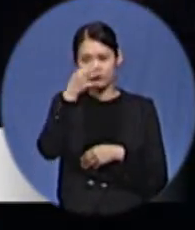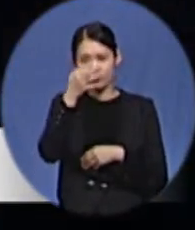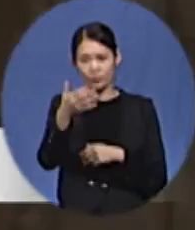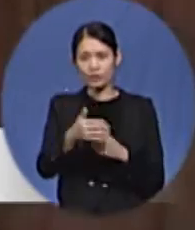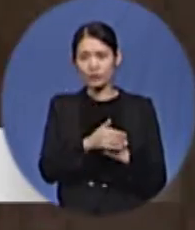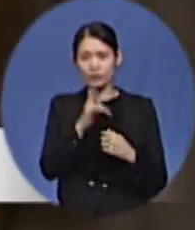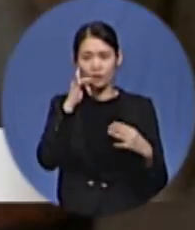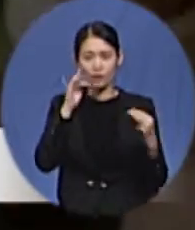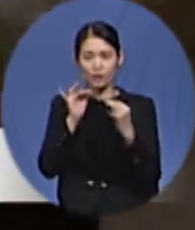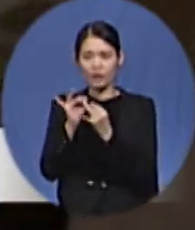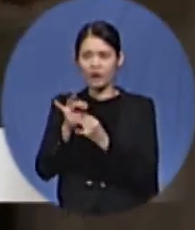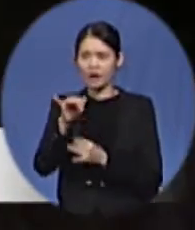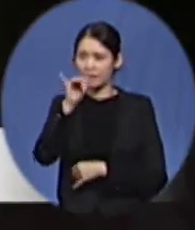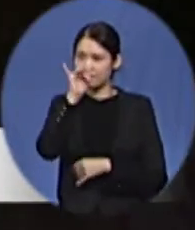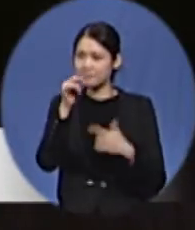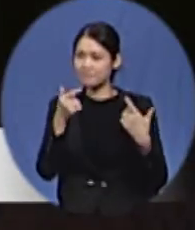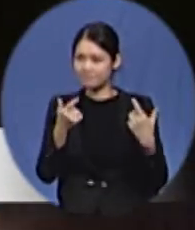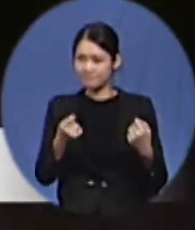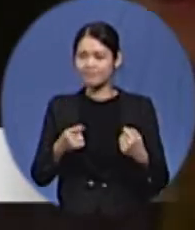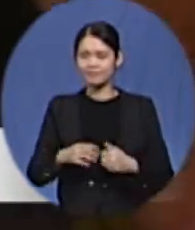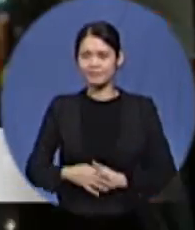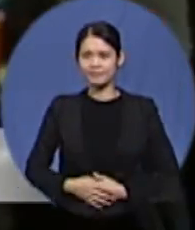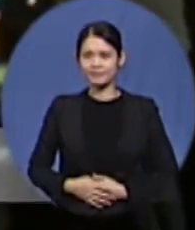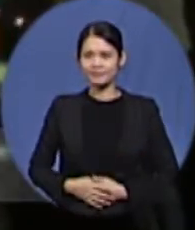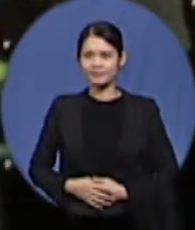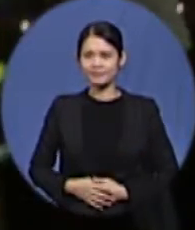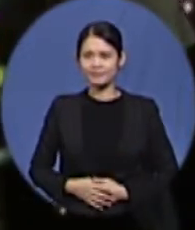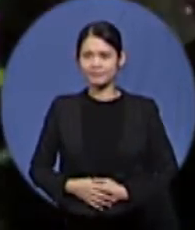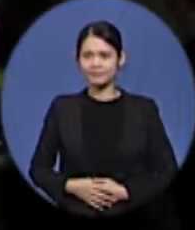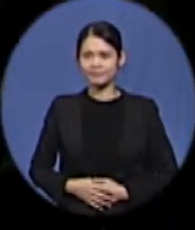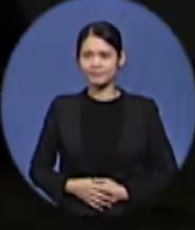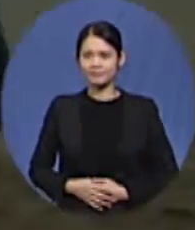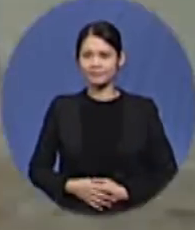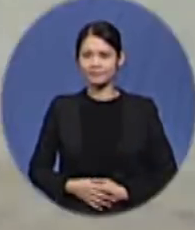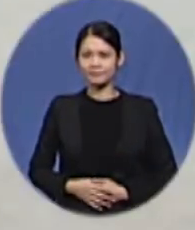관객들의 공감을 불러일으킬 것으로 기대를 모으고 있습니다.